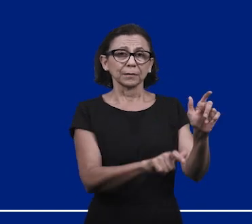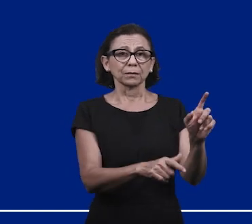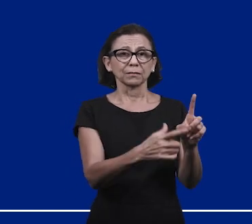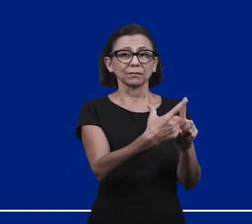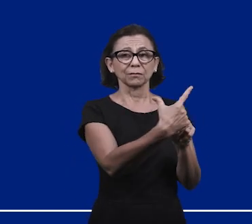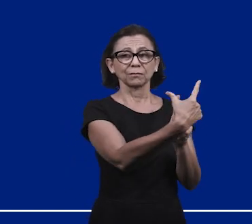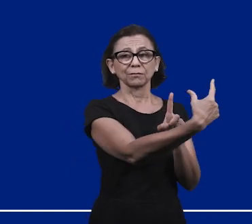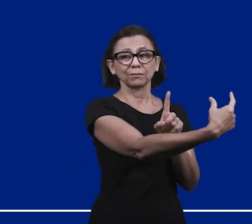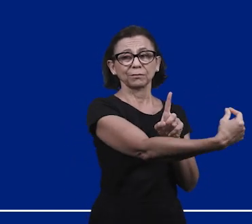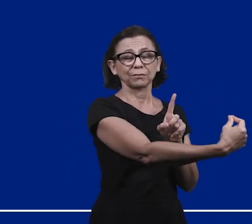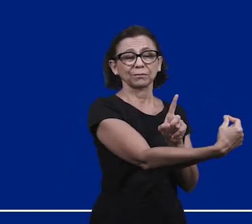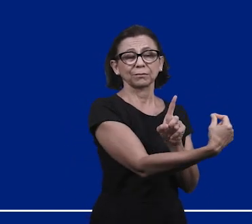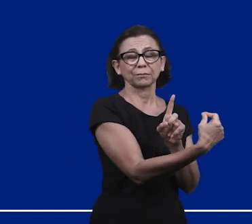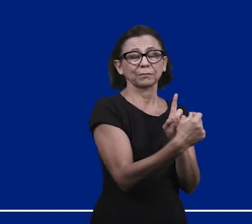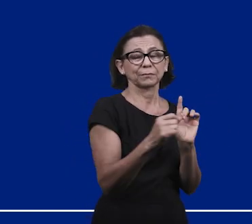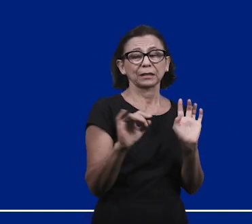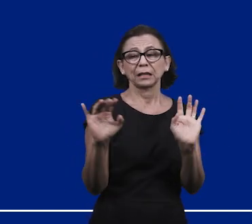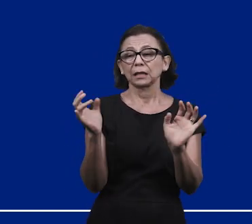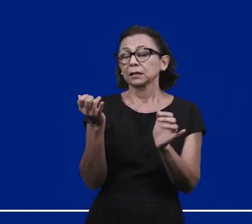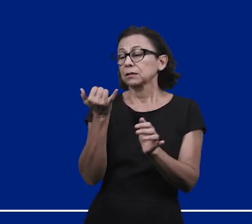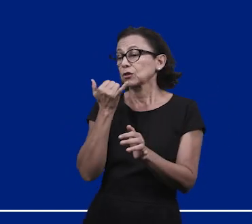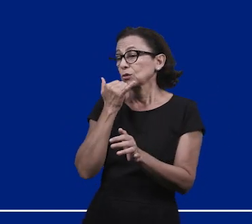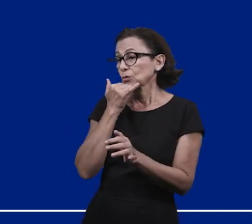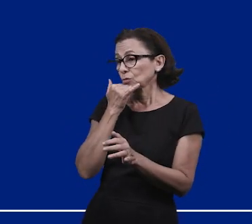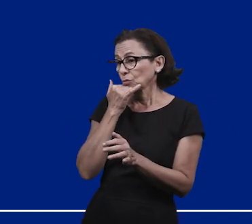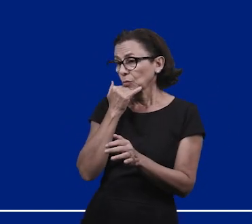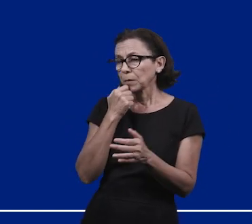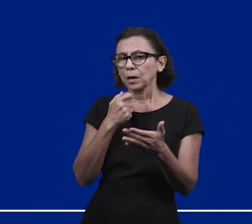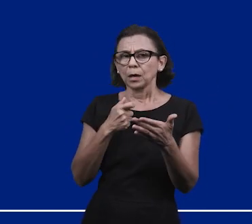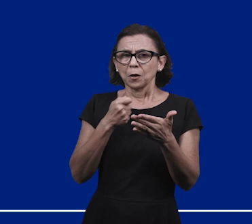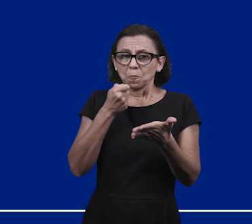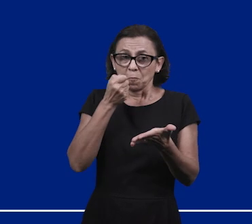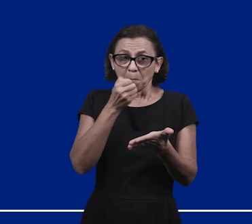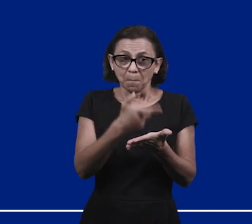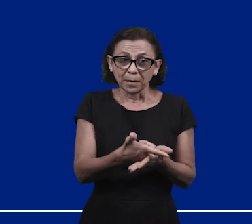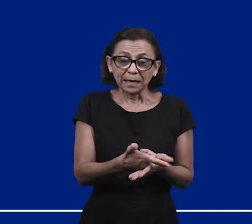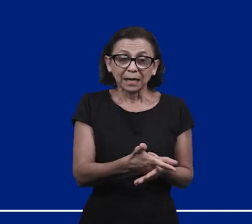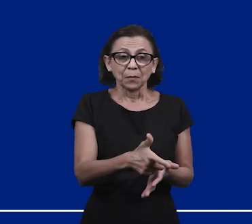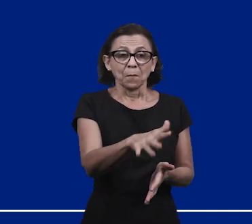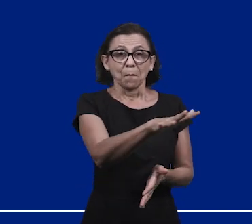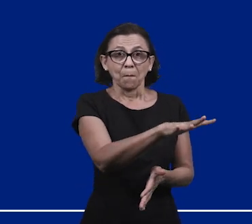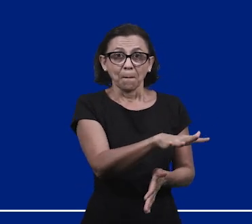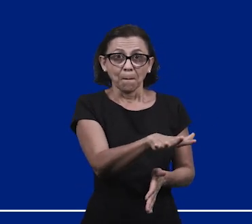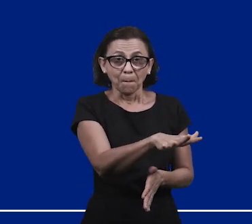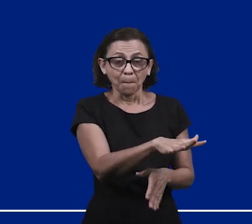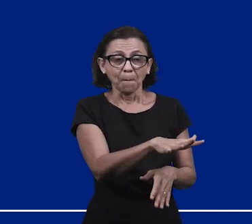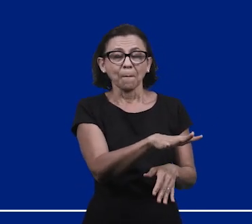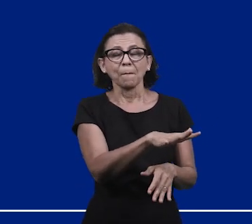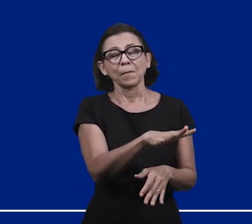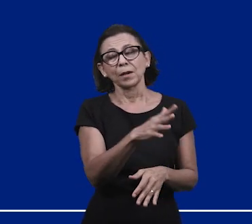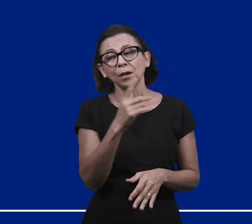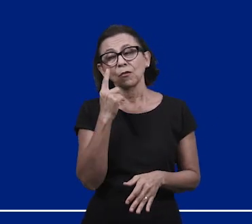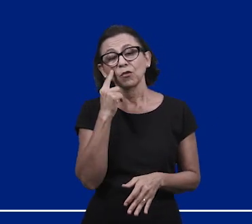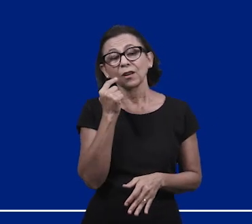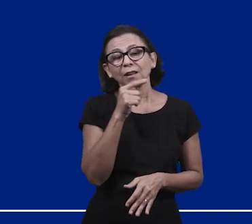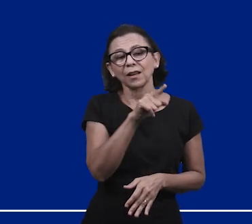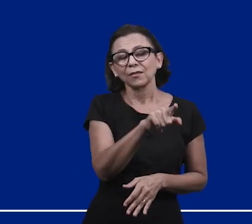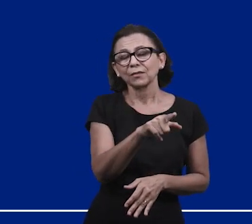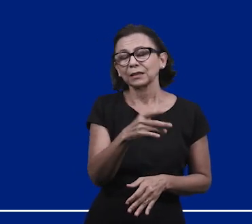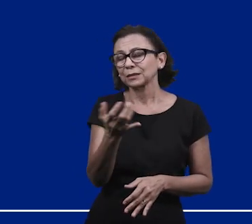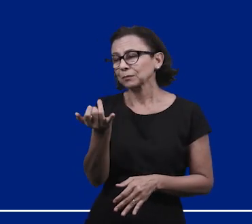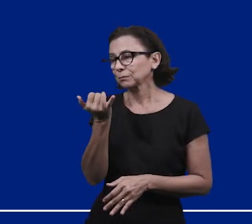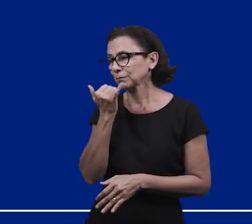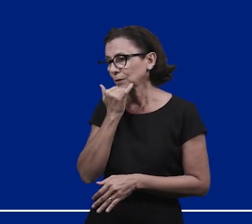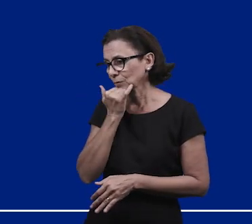d'une même manière, ont commencé à donner des excuses. Le premier a dit, j'ai acheté un champ, il est important que j'aille le